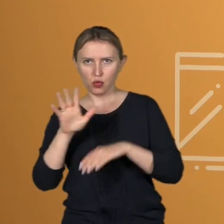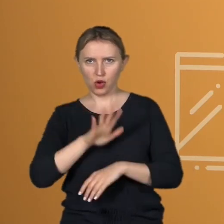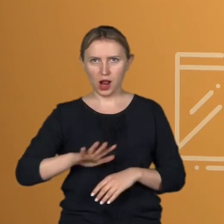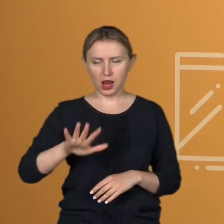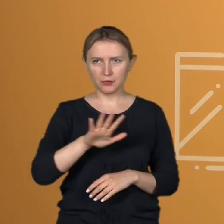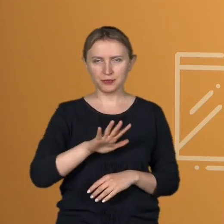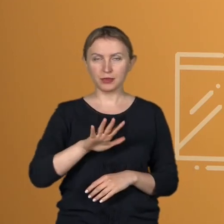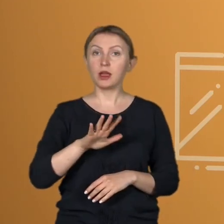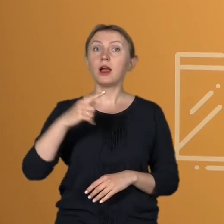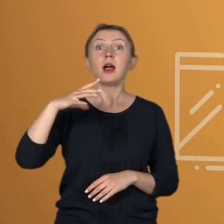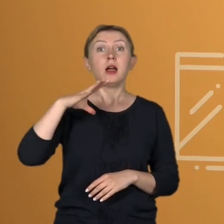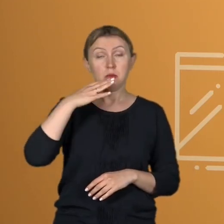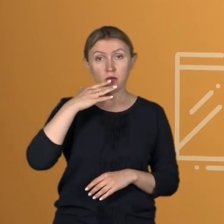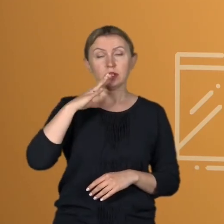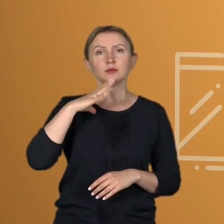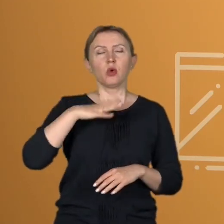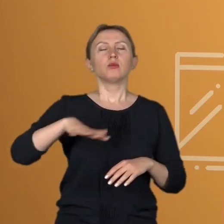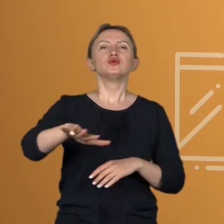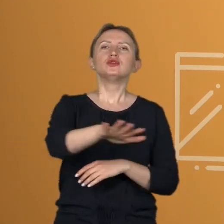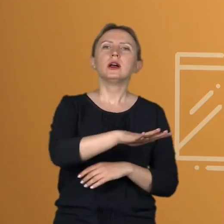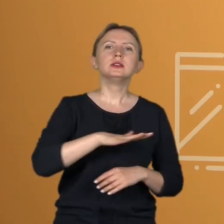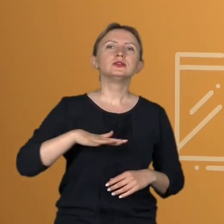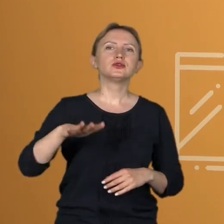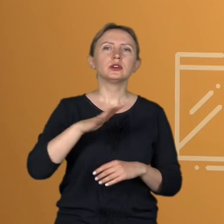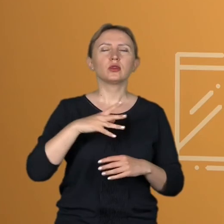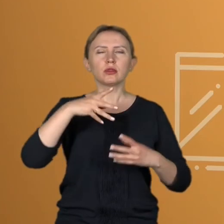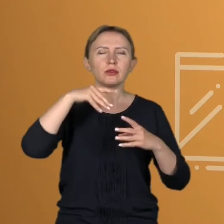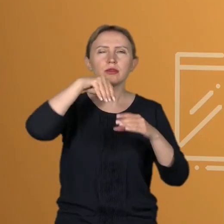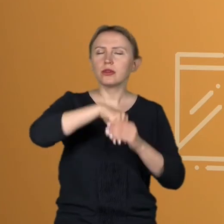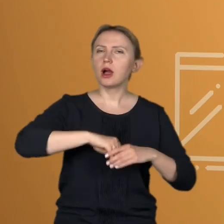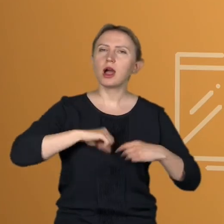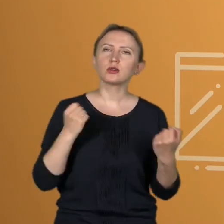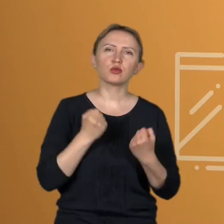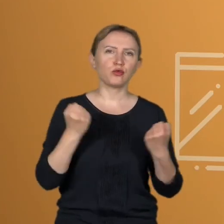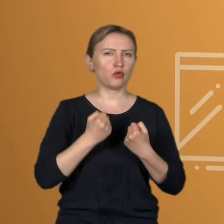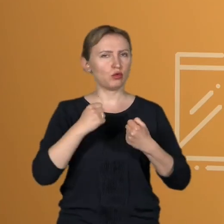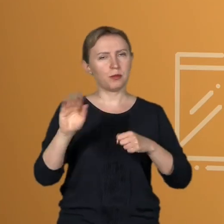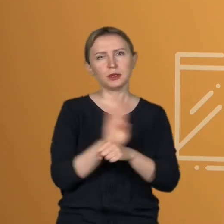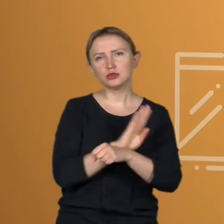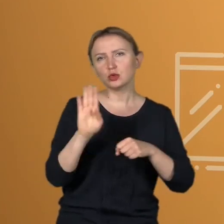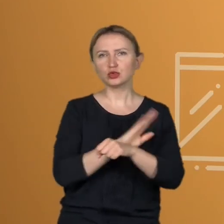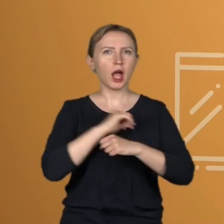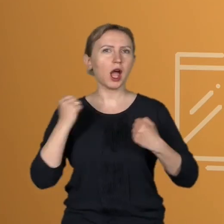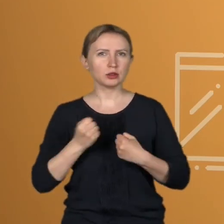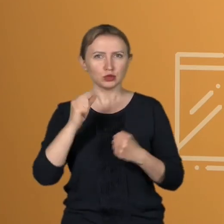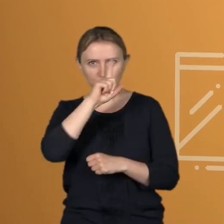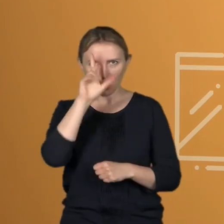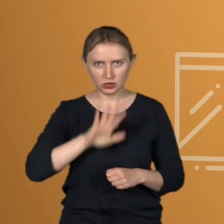lokalnego. Kiedy mówimy o przestrzeni, ona jest przeniknięta aktywnościami biznesowymi,